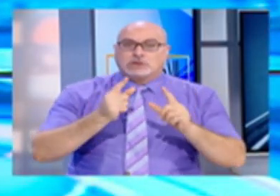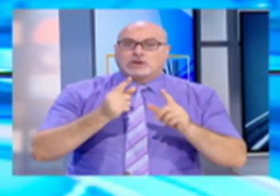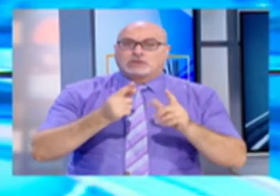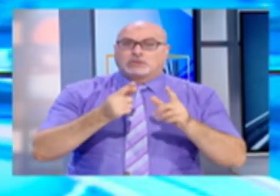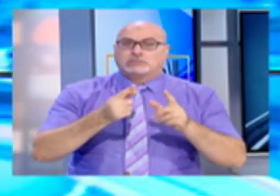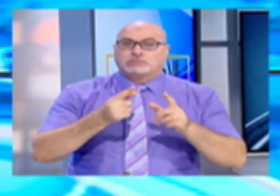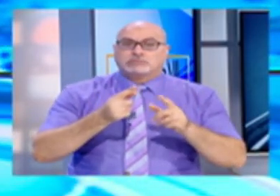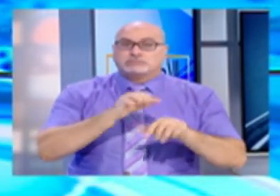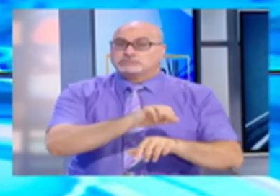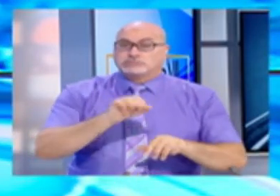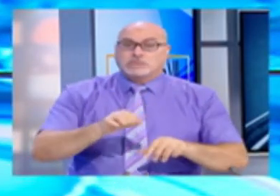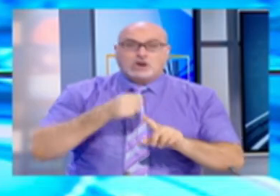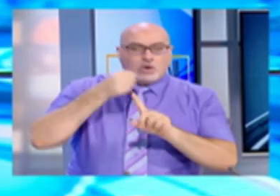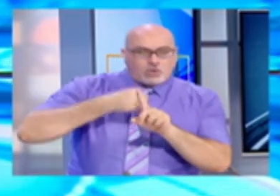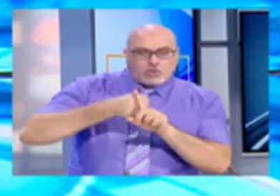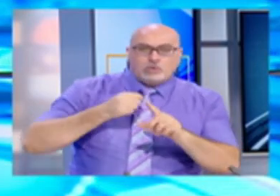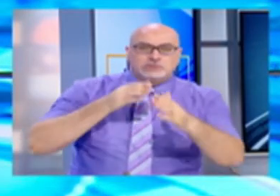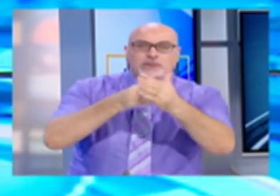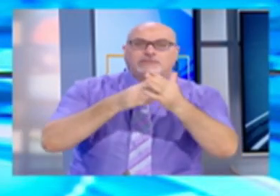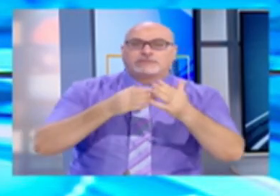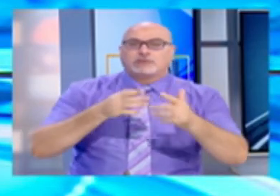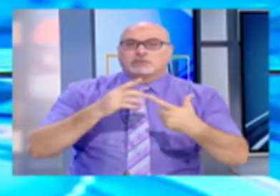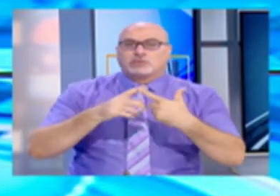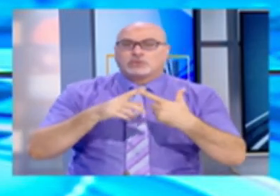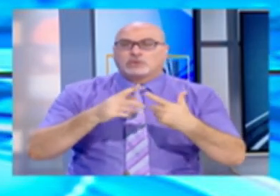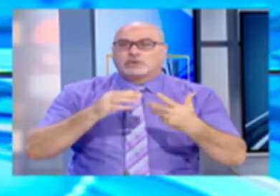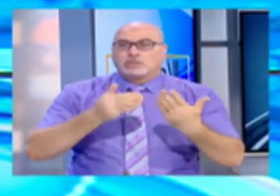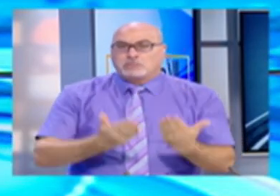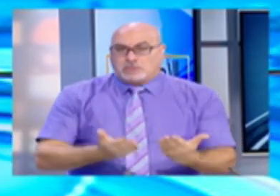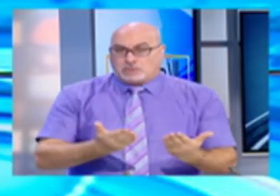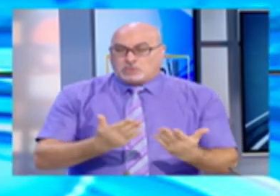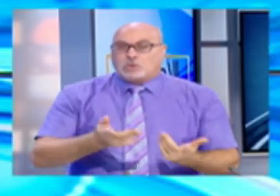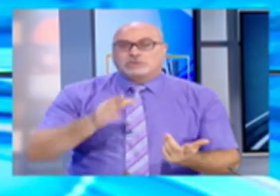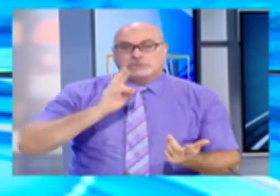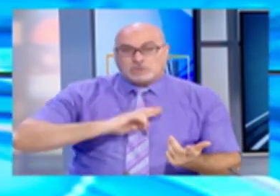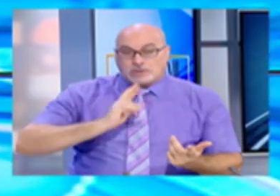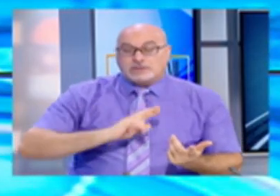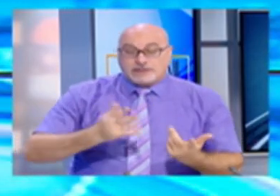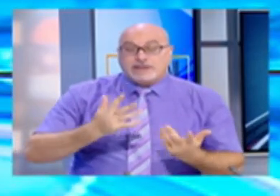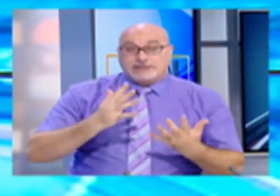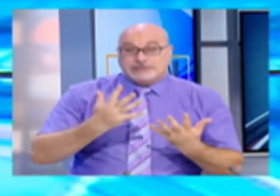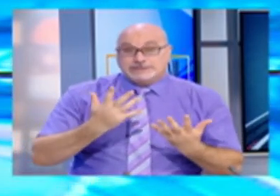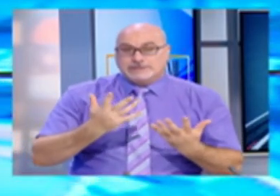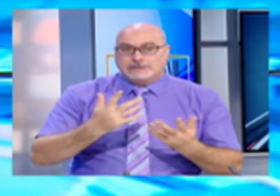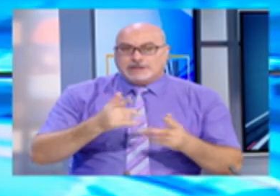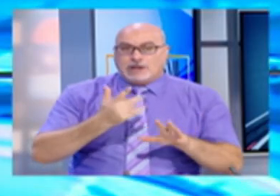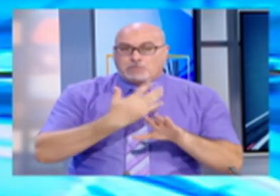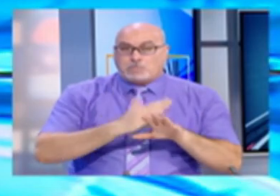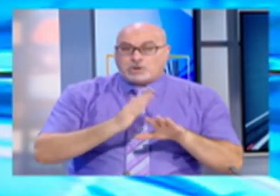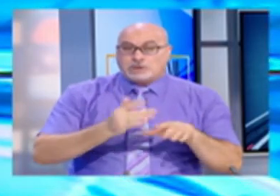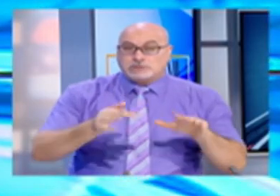بذل المزيد من الجهود، خاصة في ظل الظروف الأمنية غير المستقرة التي